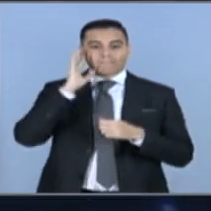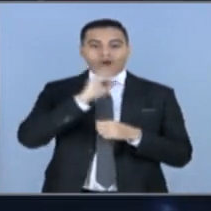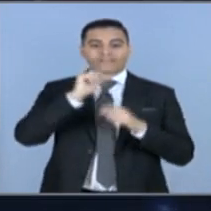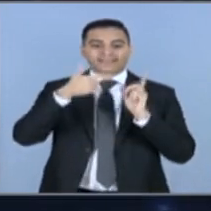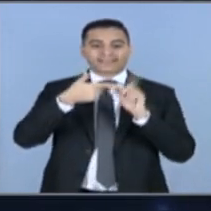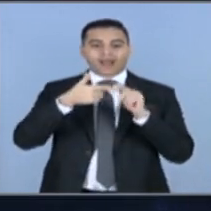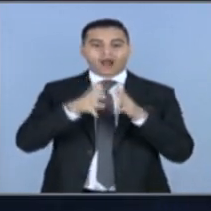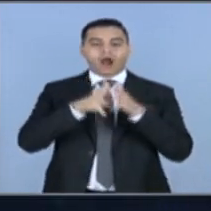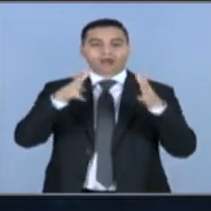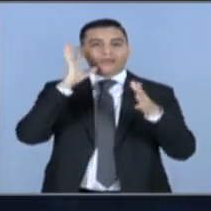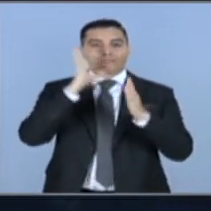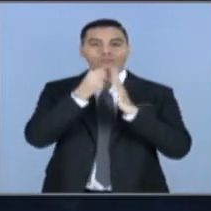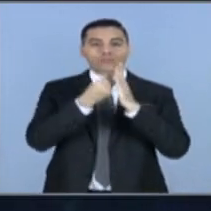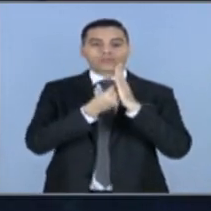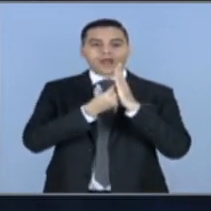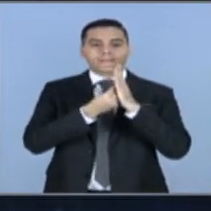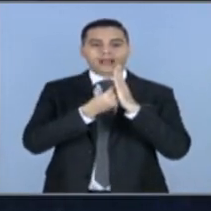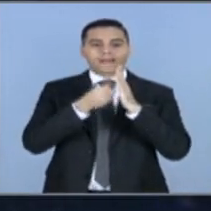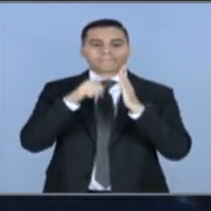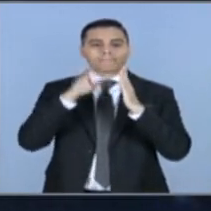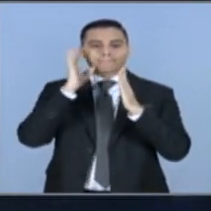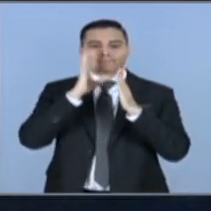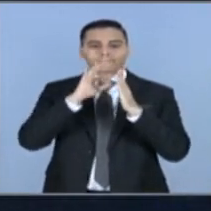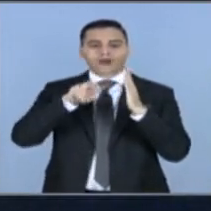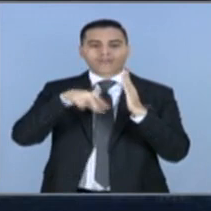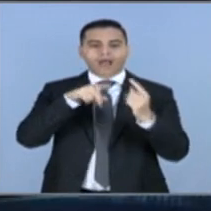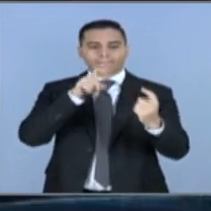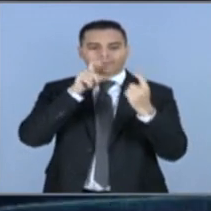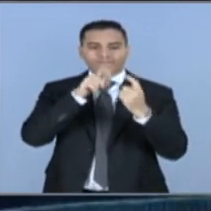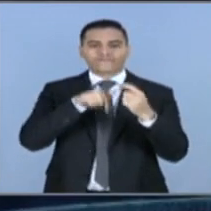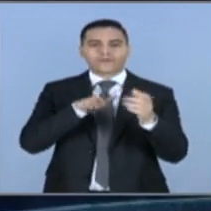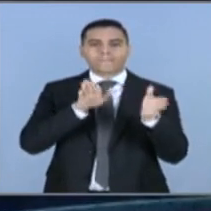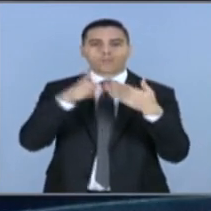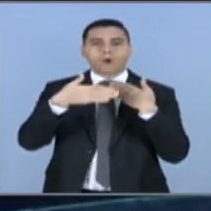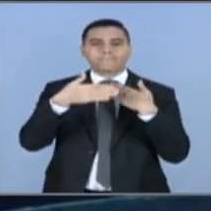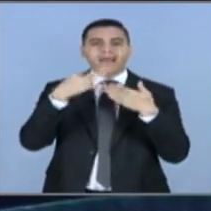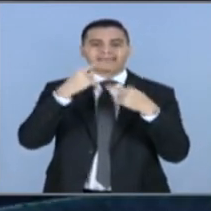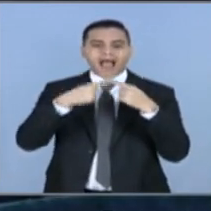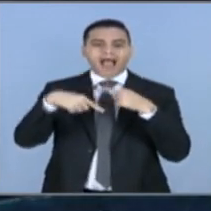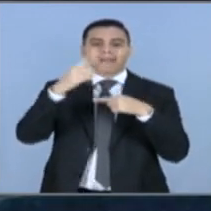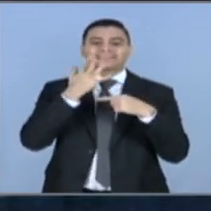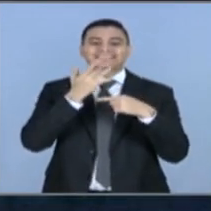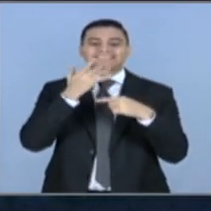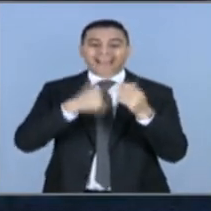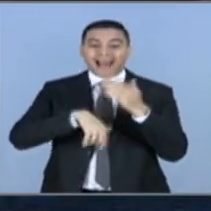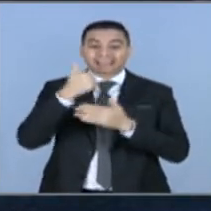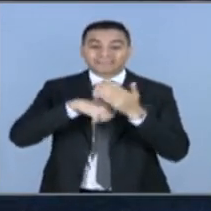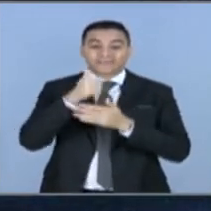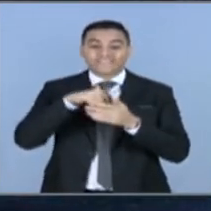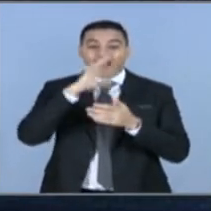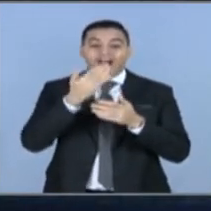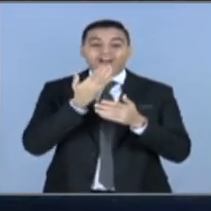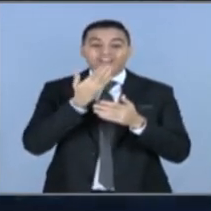ما هو ثاني أكثر المنتخبات التي لعبت في المربع الذهبي بكأس الأمم